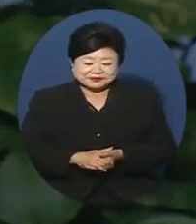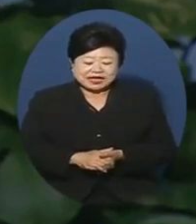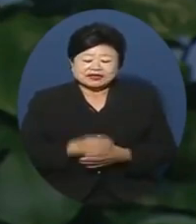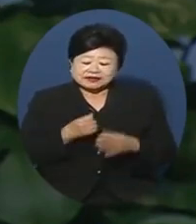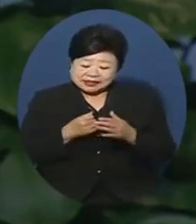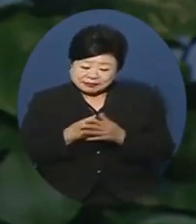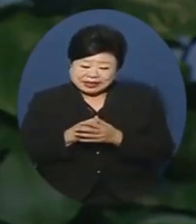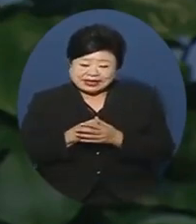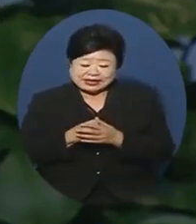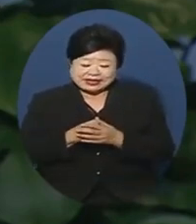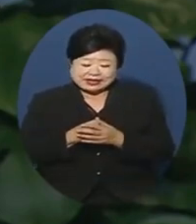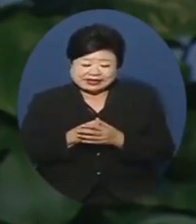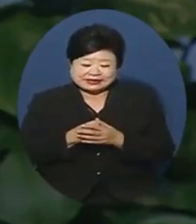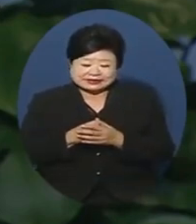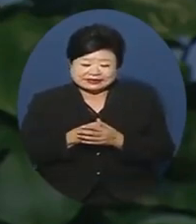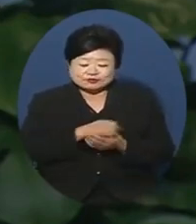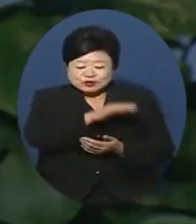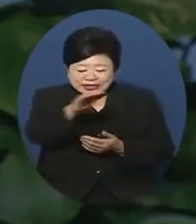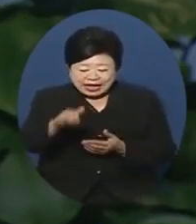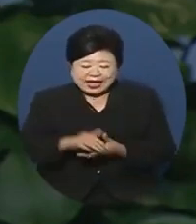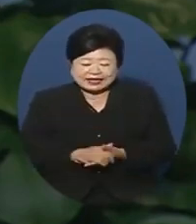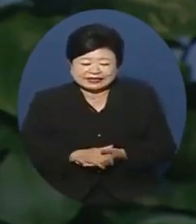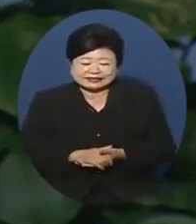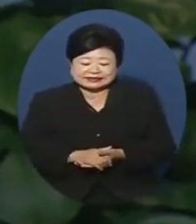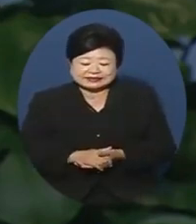그러므로 우리가